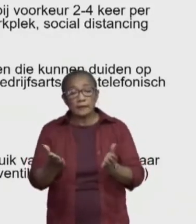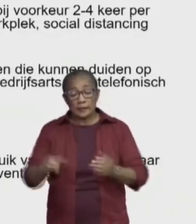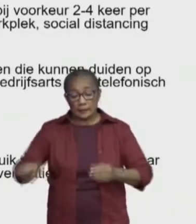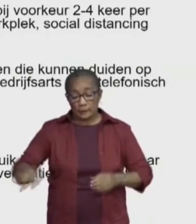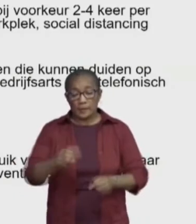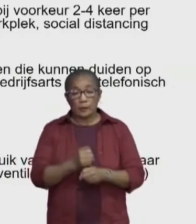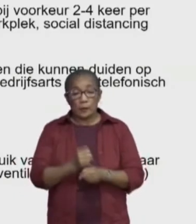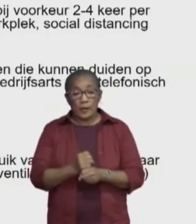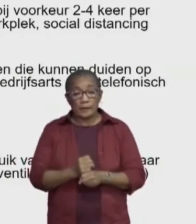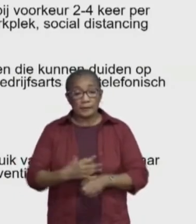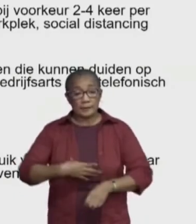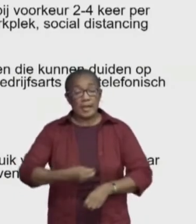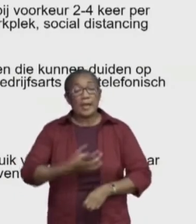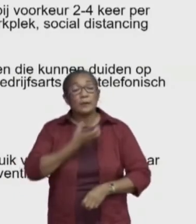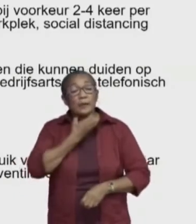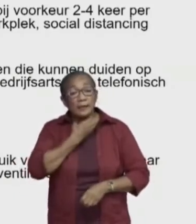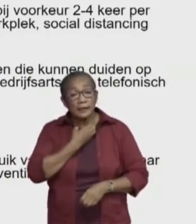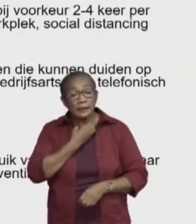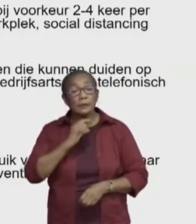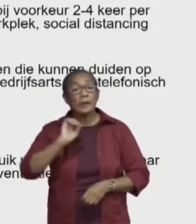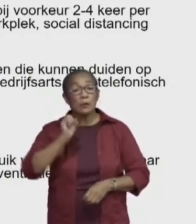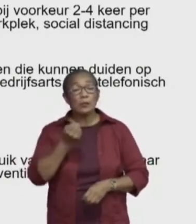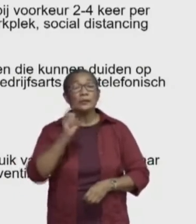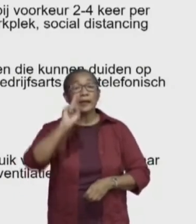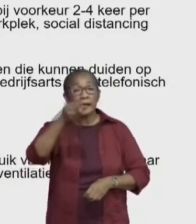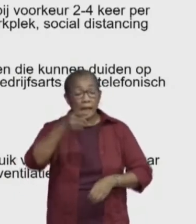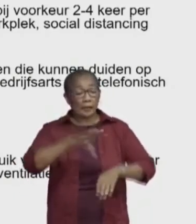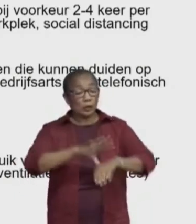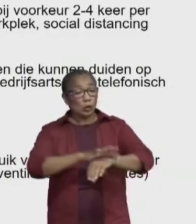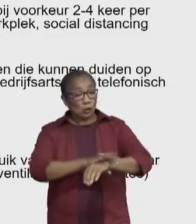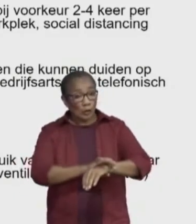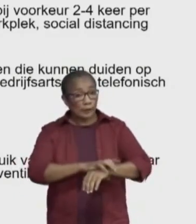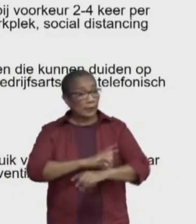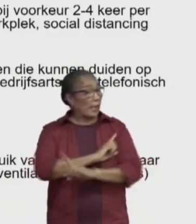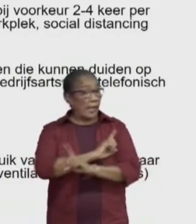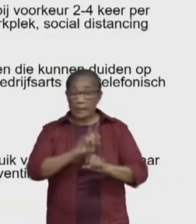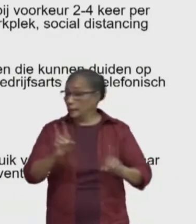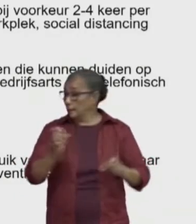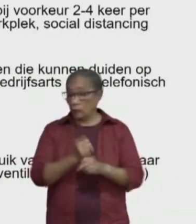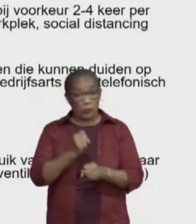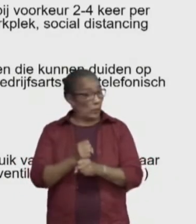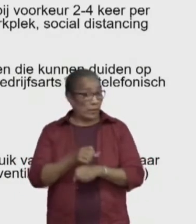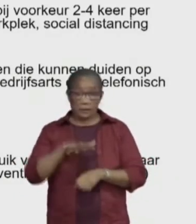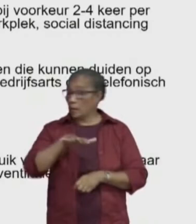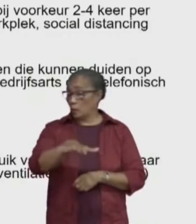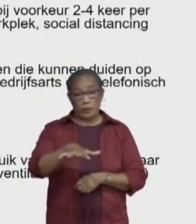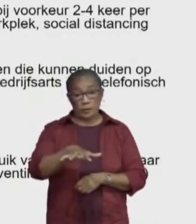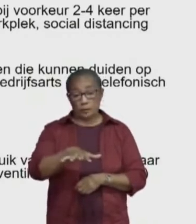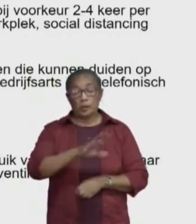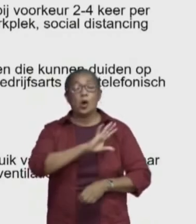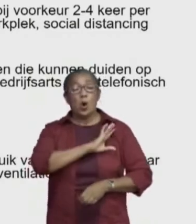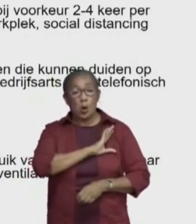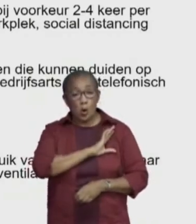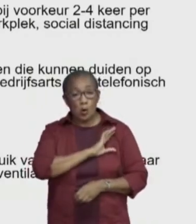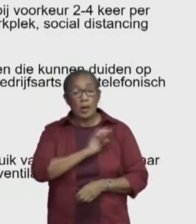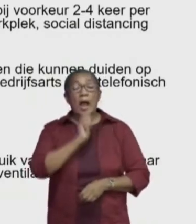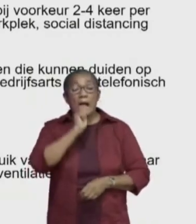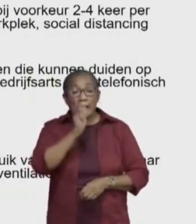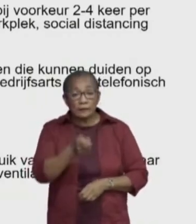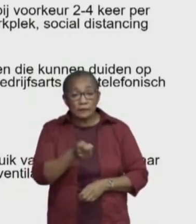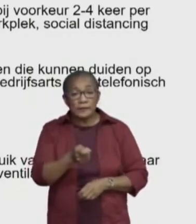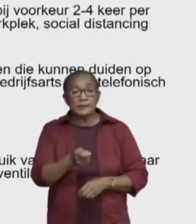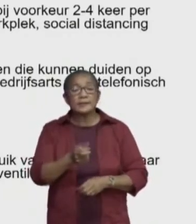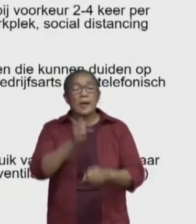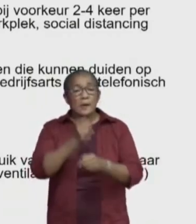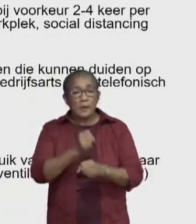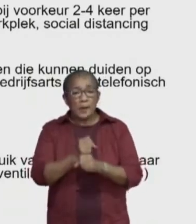griepverschijnselen toegang hebben tot de arts en niet naar de werkplek komen. Dus wij adviseren ook, maak